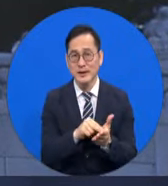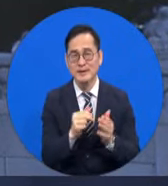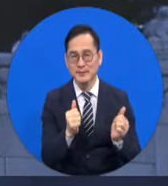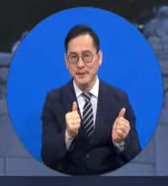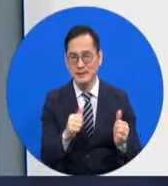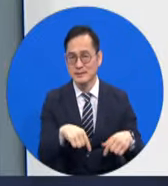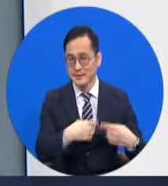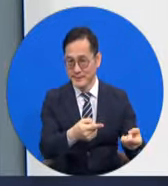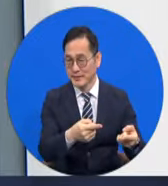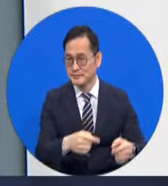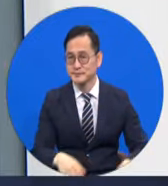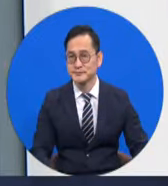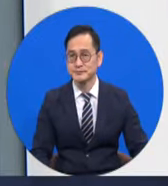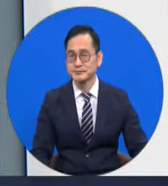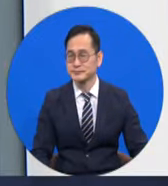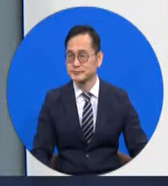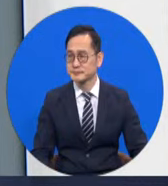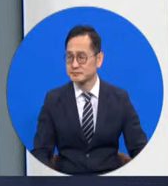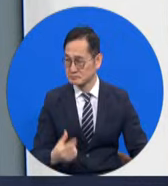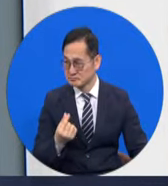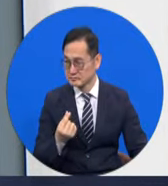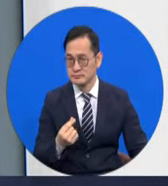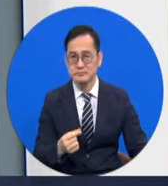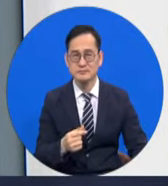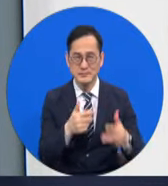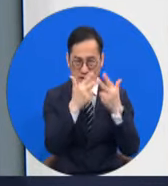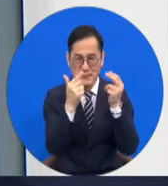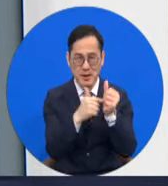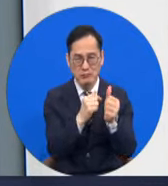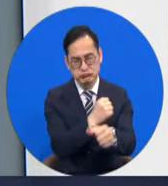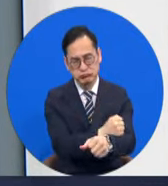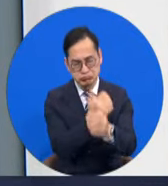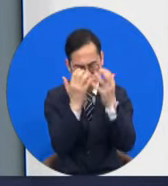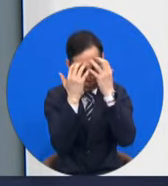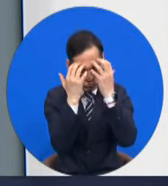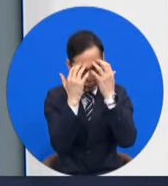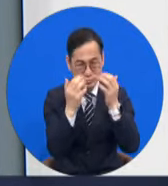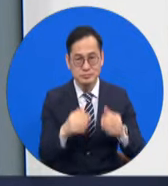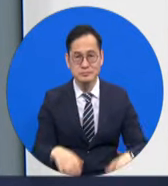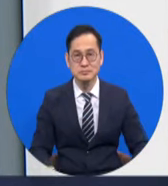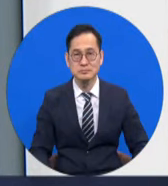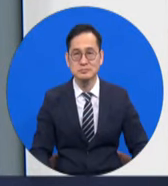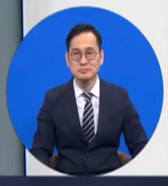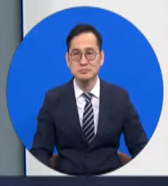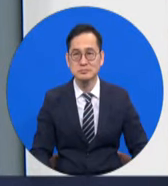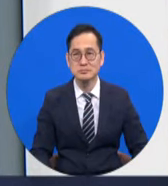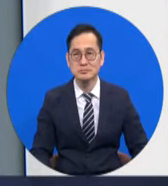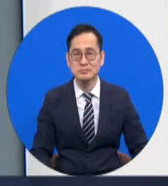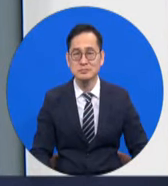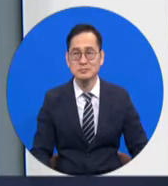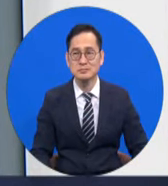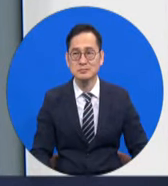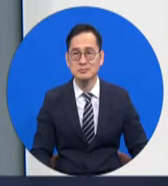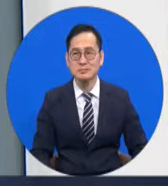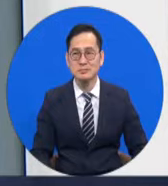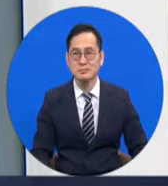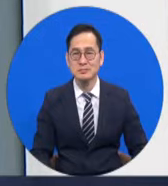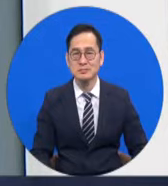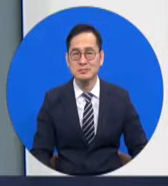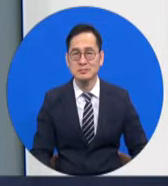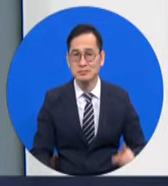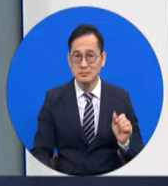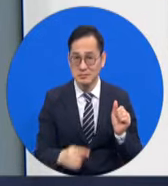네. 그런데 이재명 대표가 고생 진짜 많이 했어요. 왜냐하면 하나 하기도 힘든데 그 하나도 그 한